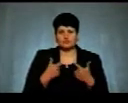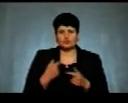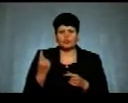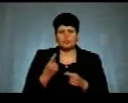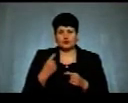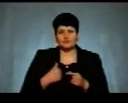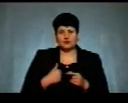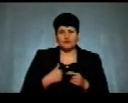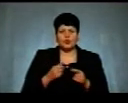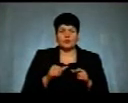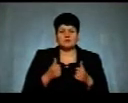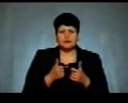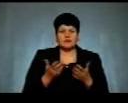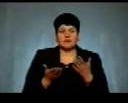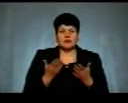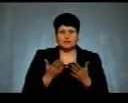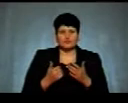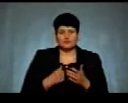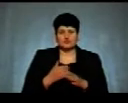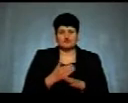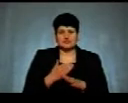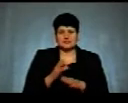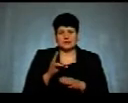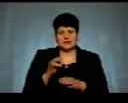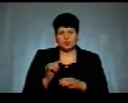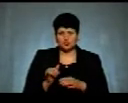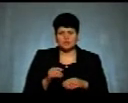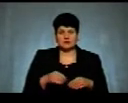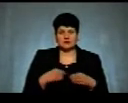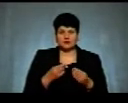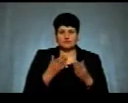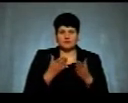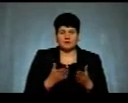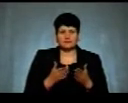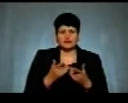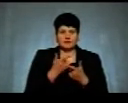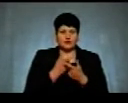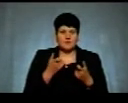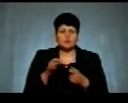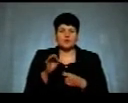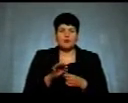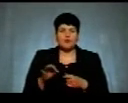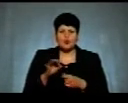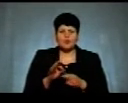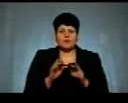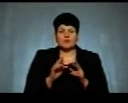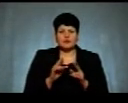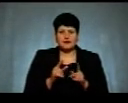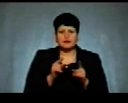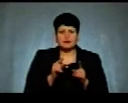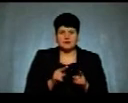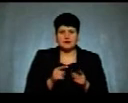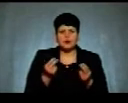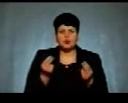військового комісаріату або безпосередньо до військової частини, де вам нададуть повну інформацію про як і